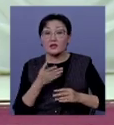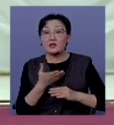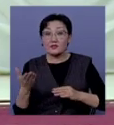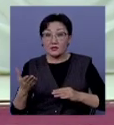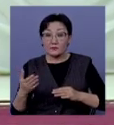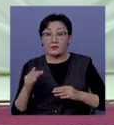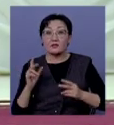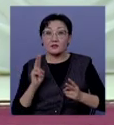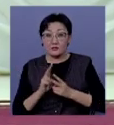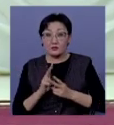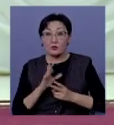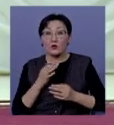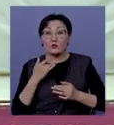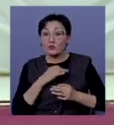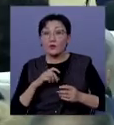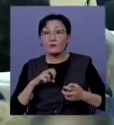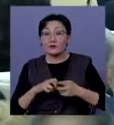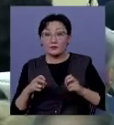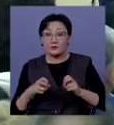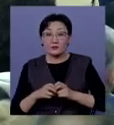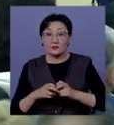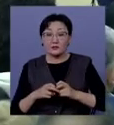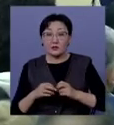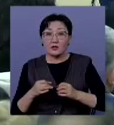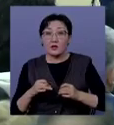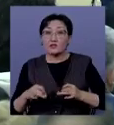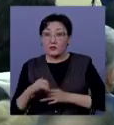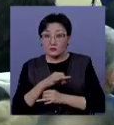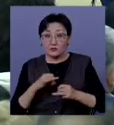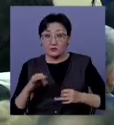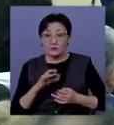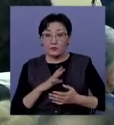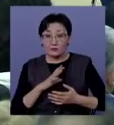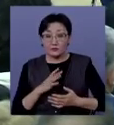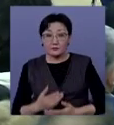өздеріңізбен көп нәрселердің, көп мәселелердің шет жағасын ақылдасып